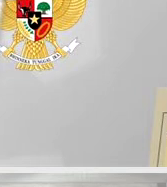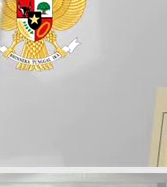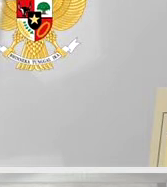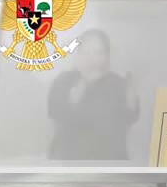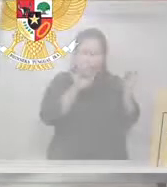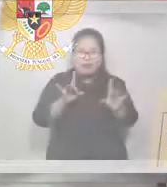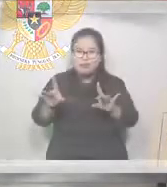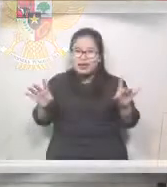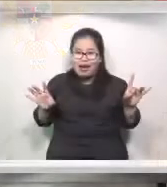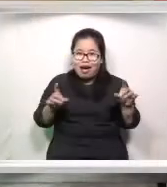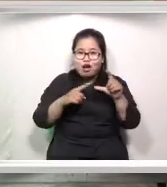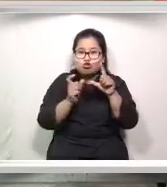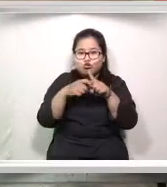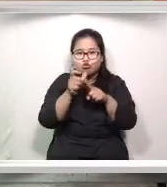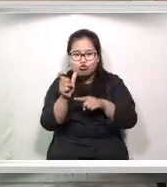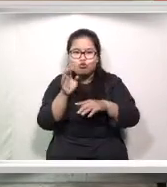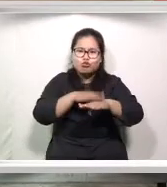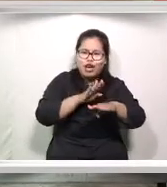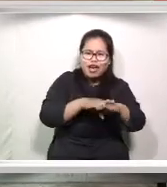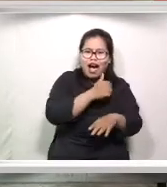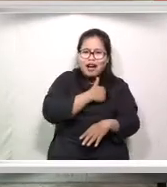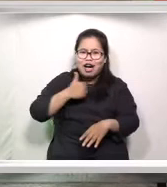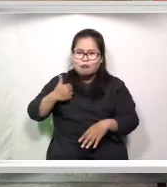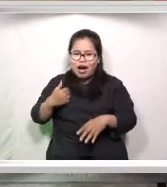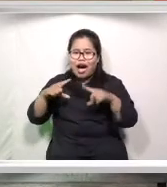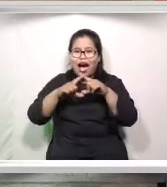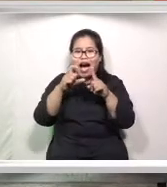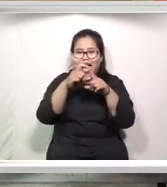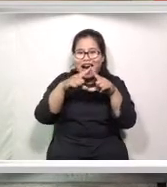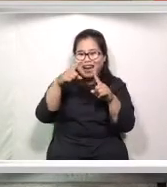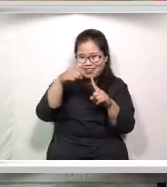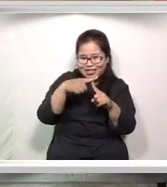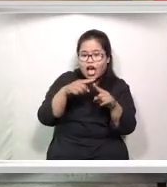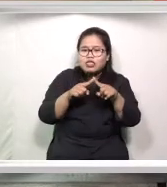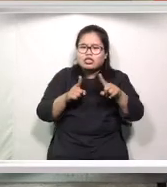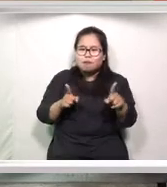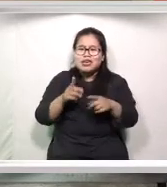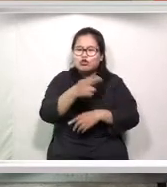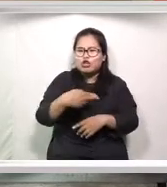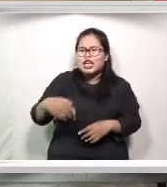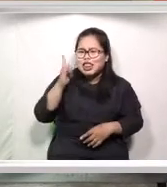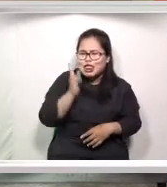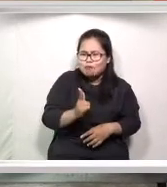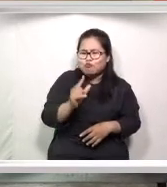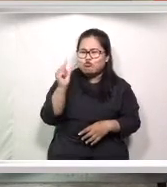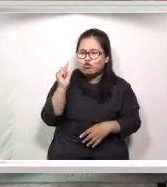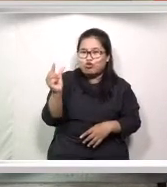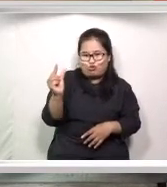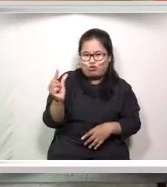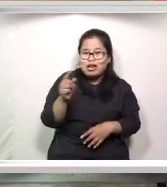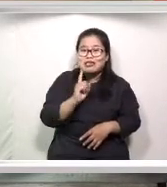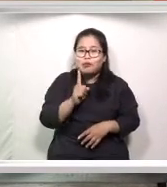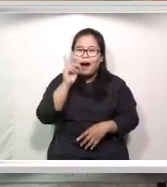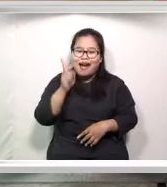suku, budaya, agama, dan adat istiadat, Indonesia tetap utuh dikarenakan